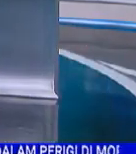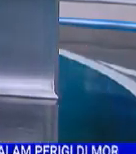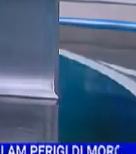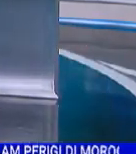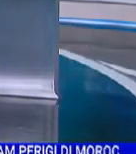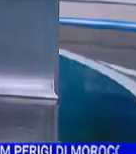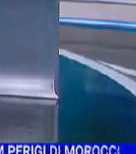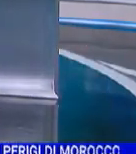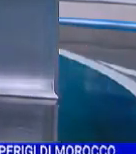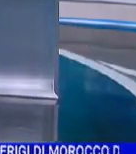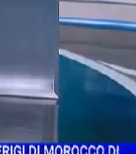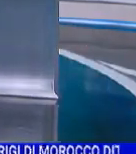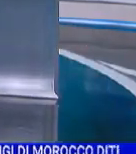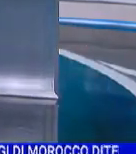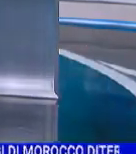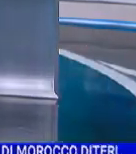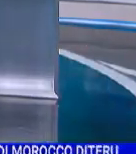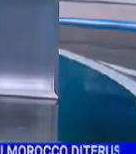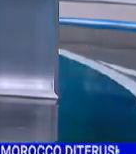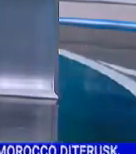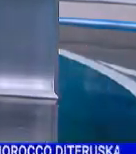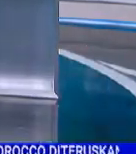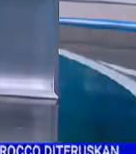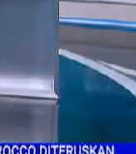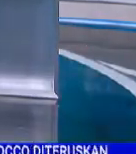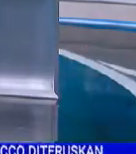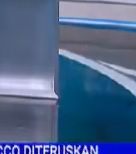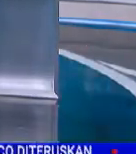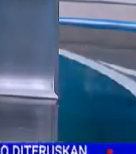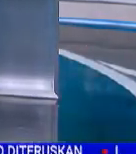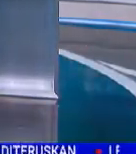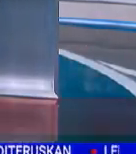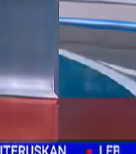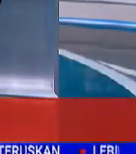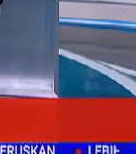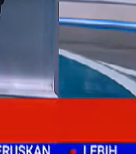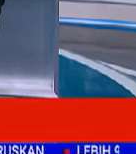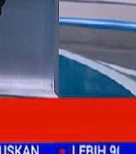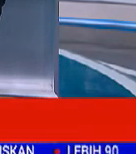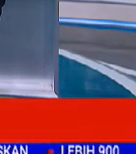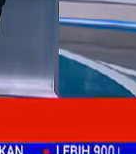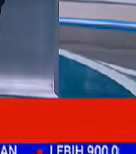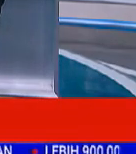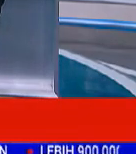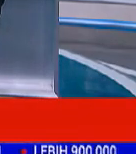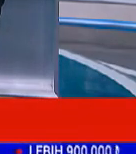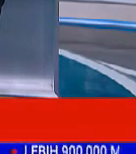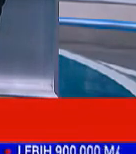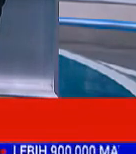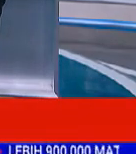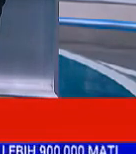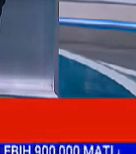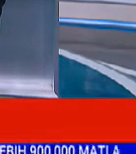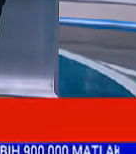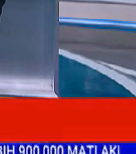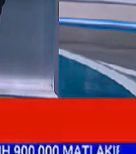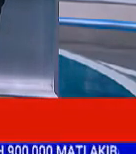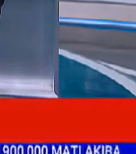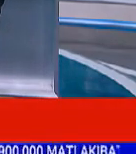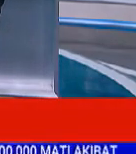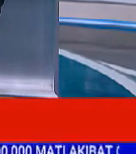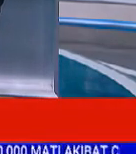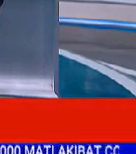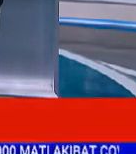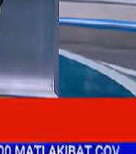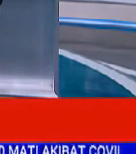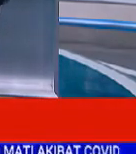Saudara, paparan hashtag itu tadi menutup tirai berita perdana edisi Sabtu 5 Februari. Dapatkan perkembangan sahih sepanjang